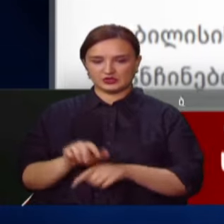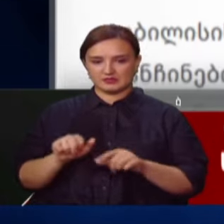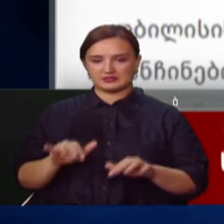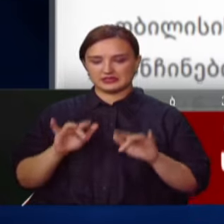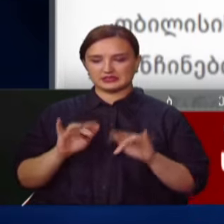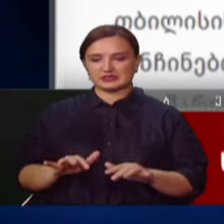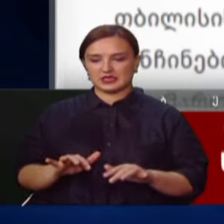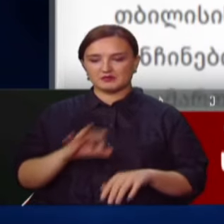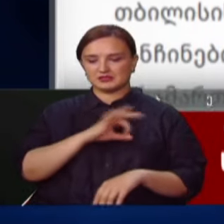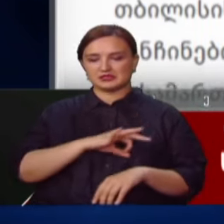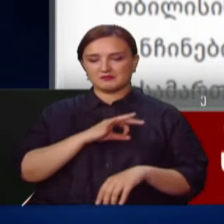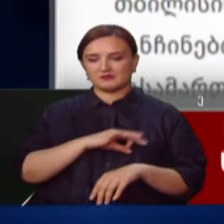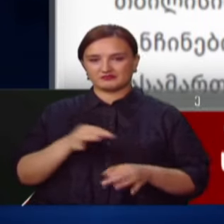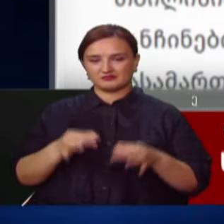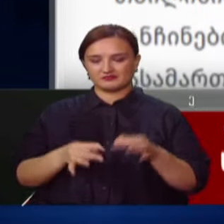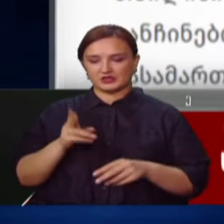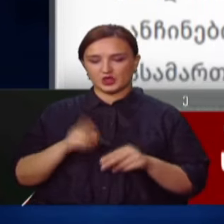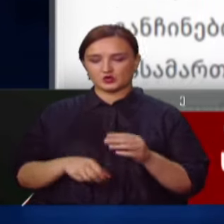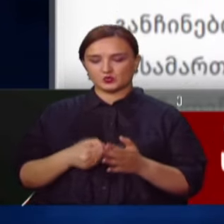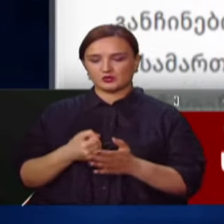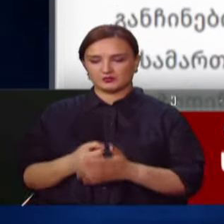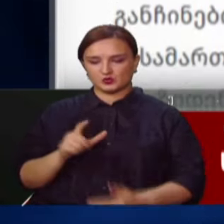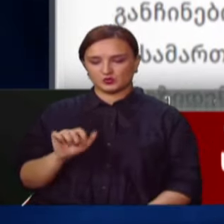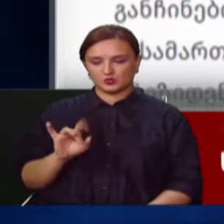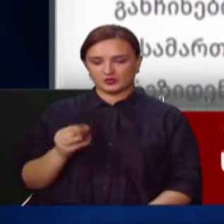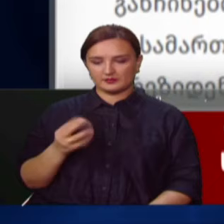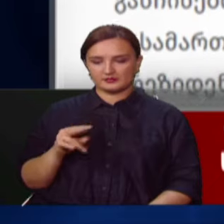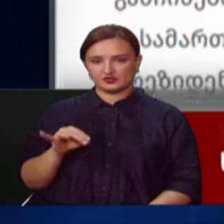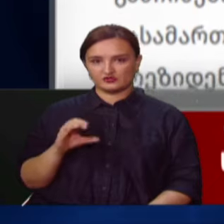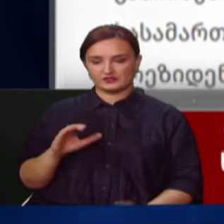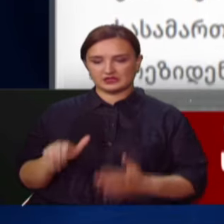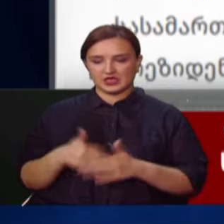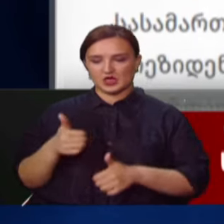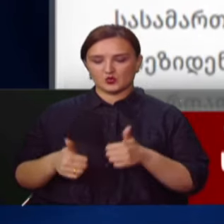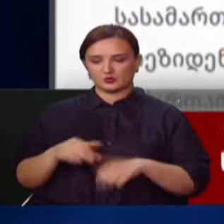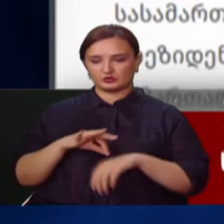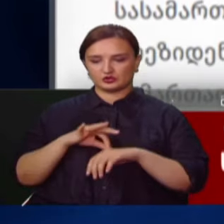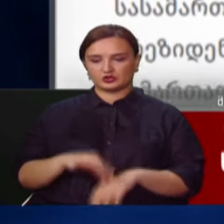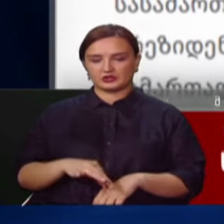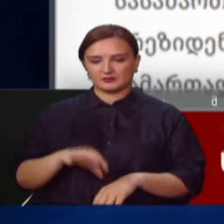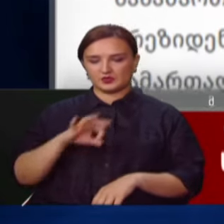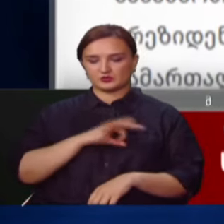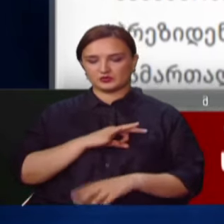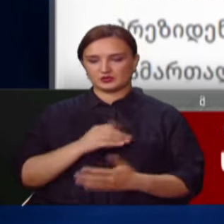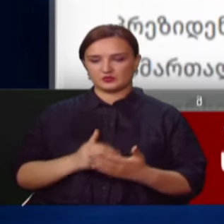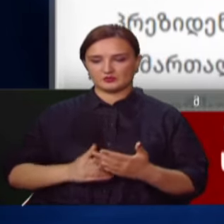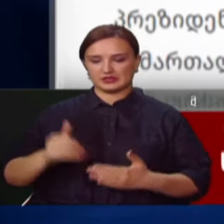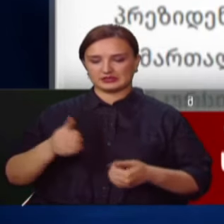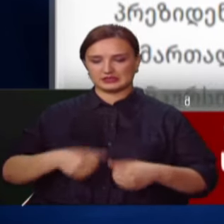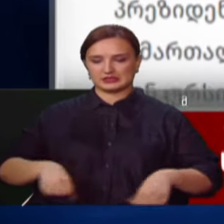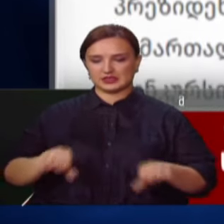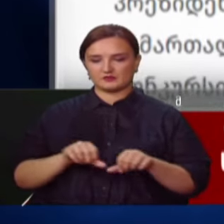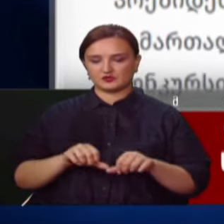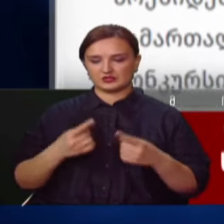საქმეზე სამართალწარმოების დასრულებამდე სალომე ზურაბიშვილს ახალი კონკურსის ჩატარება და იუსტიციის უმაღლესი